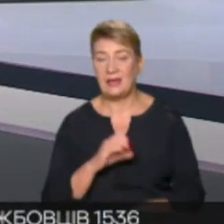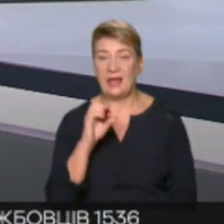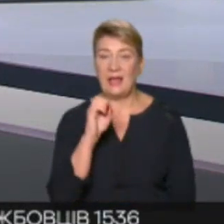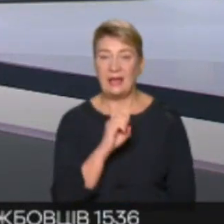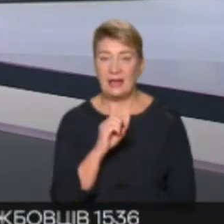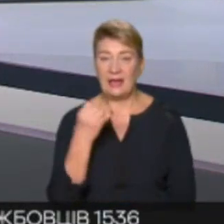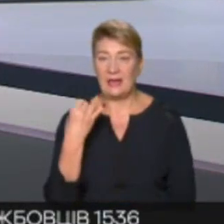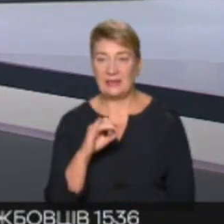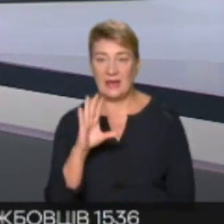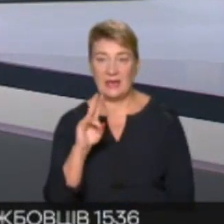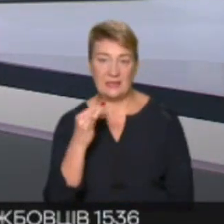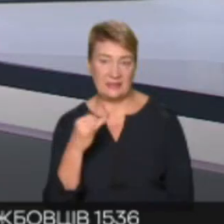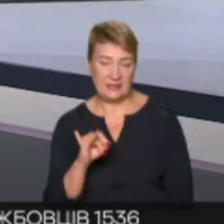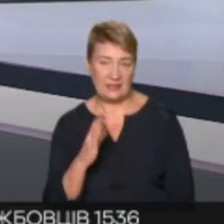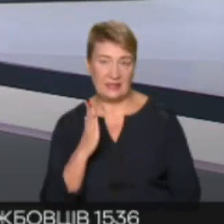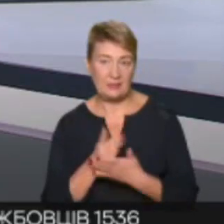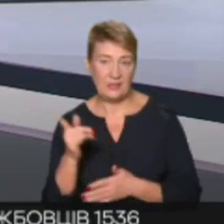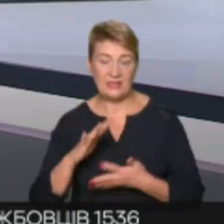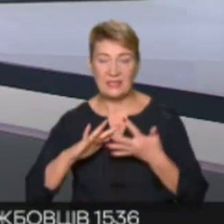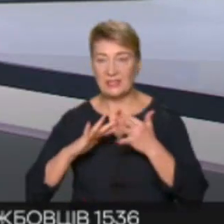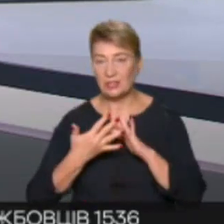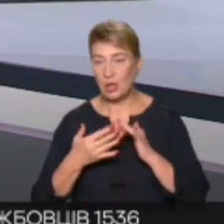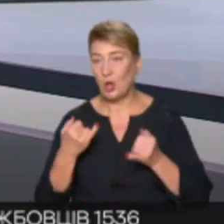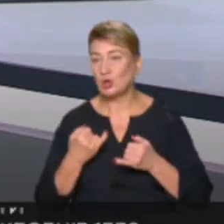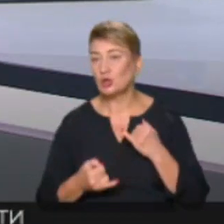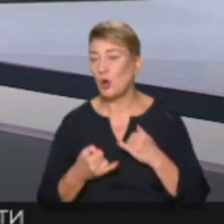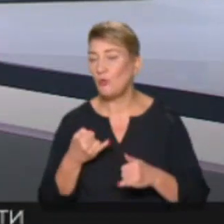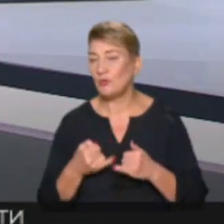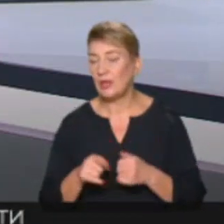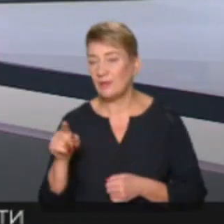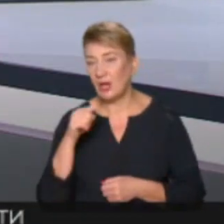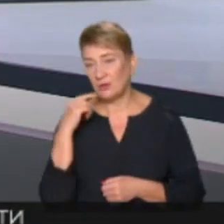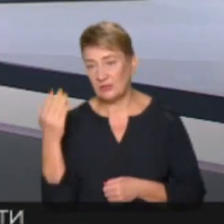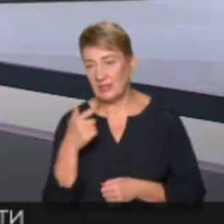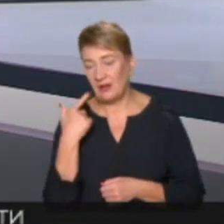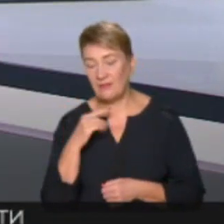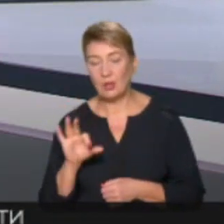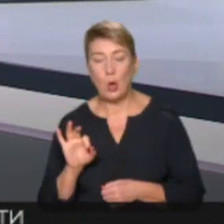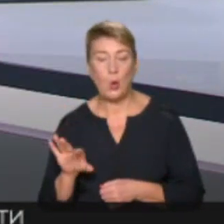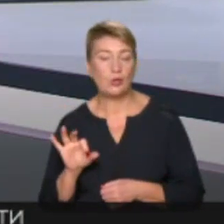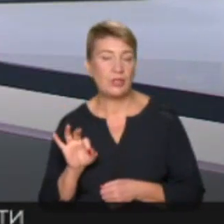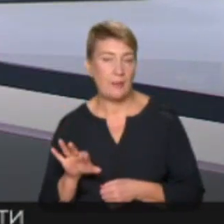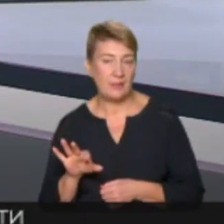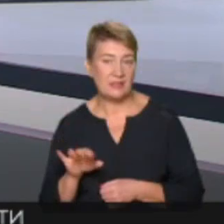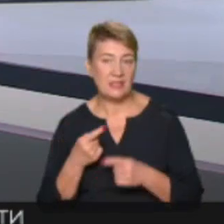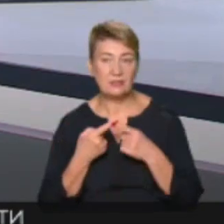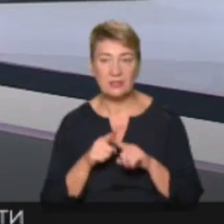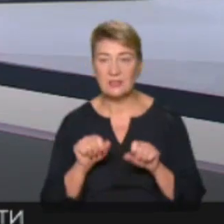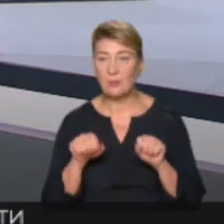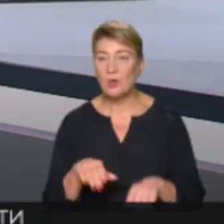Єйський ми вже знаємо, там є село Жовтневе, ну, але росіяни називають його Октябрьською. Поки що воно Октябрьське, теоретично воно може